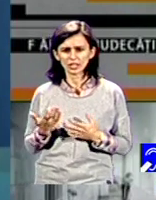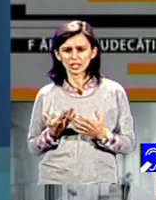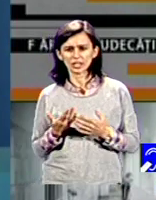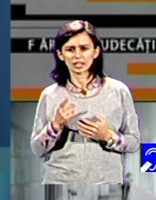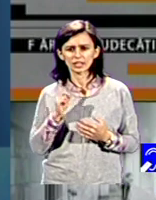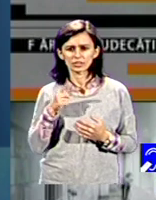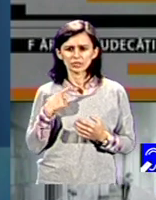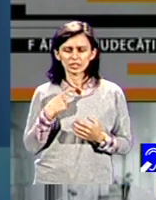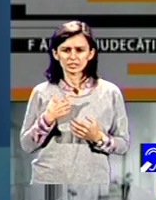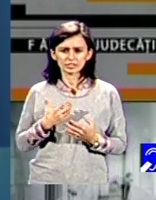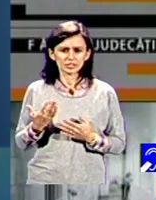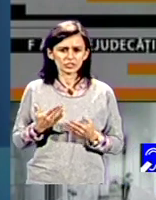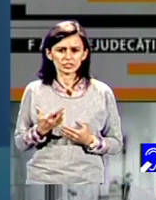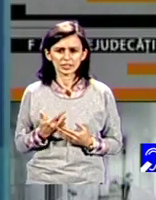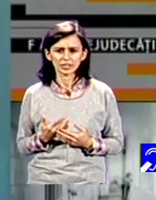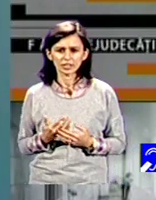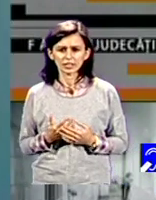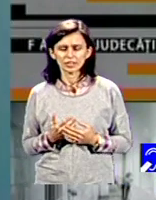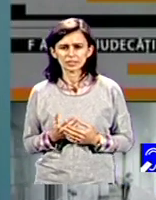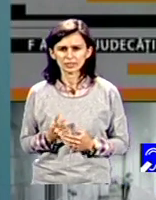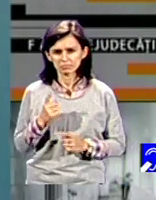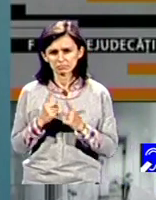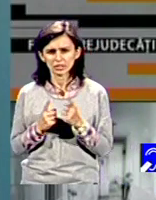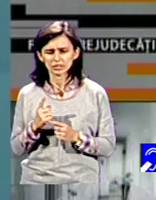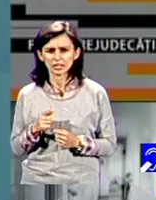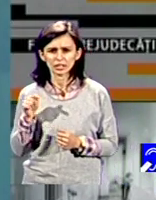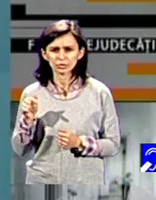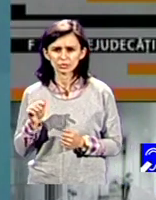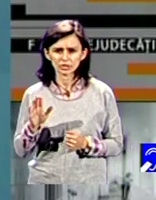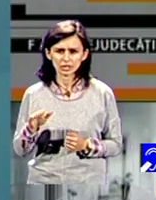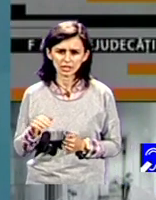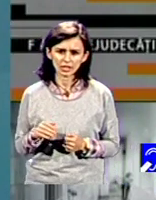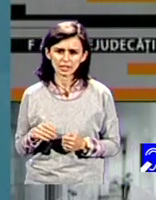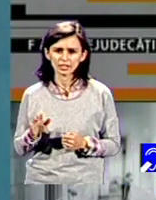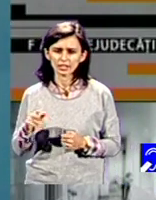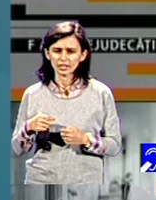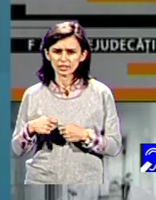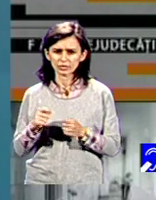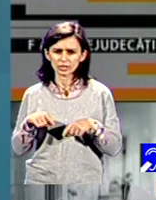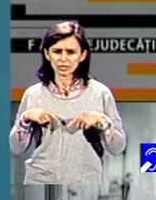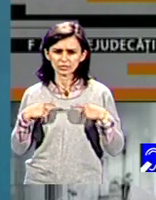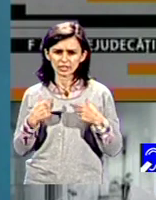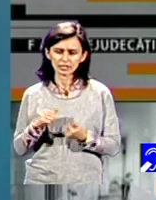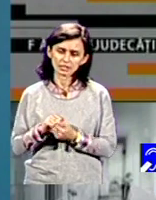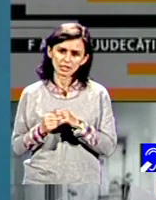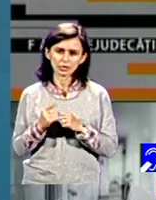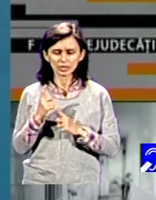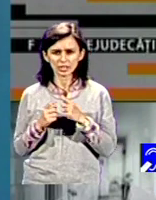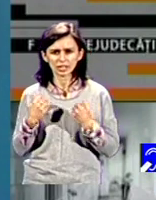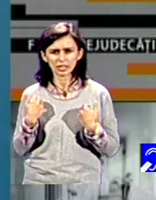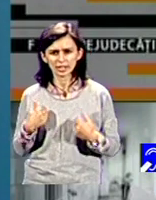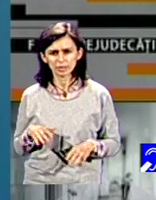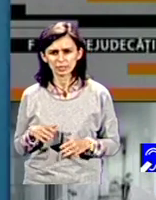e ca un fel de data aceasta o pecete pe care dacă îl duc la moment dat mai ochelarii toată viața dacă la un moment dat la ai pierdut ai pierdut pentru totdeauna